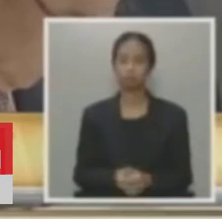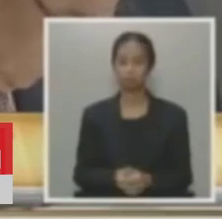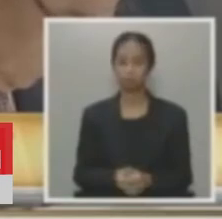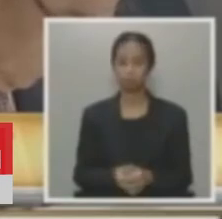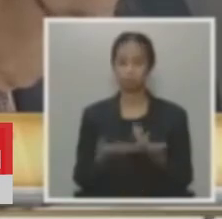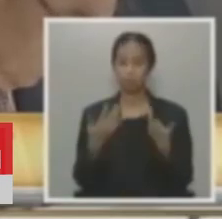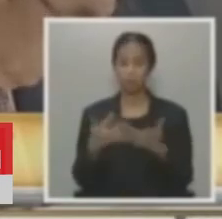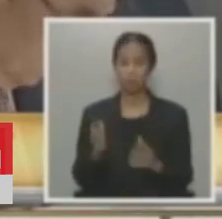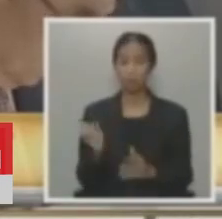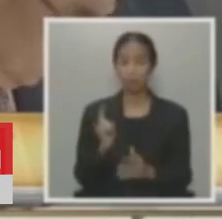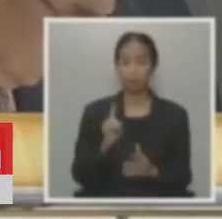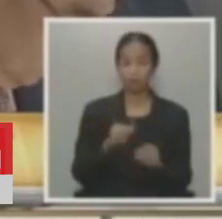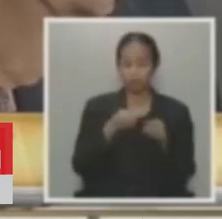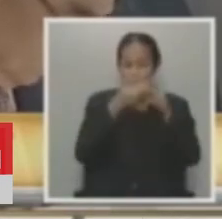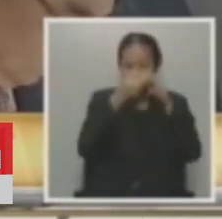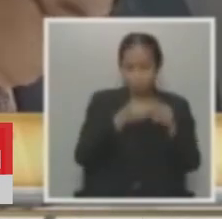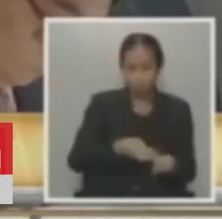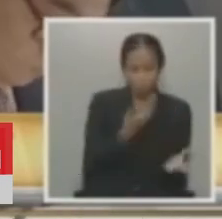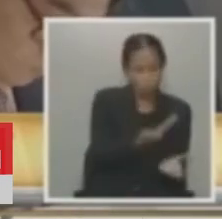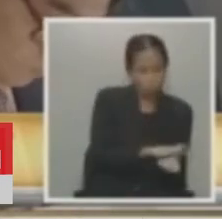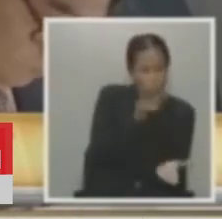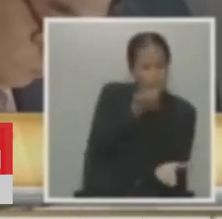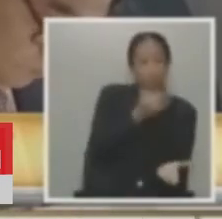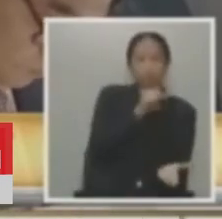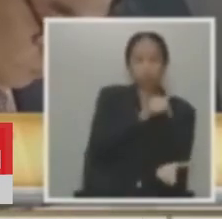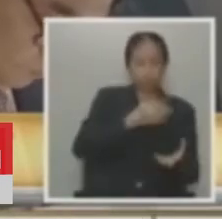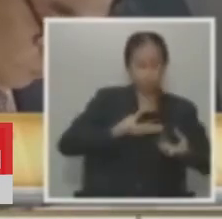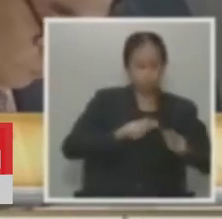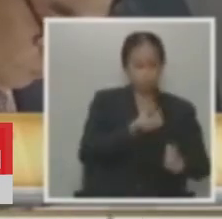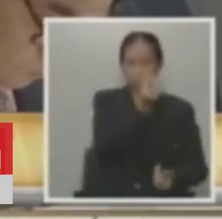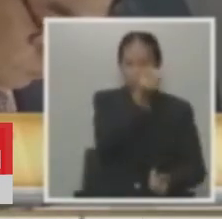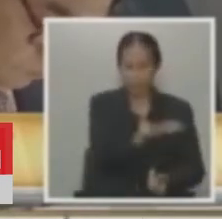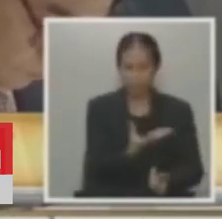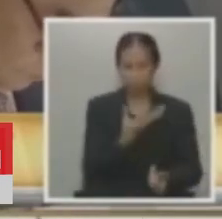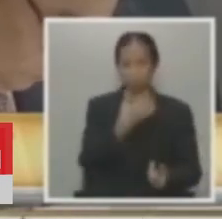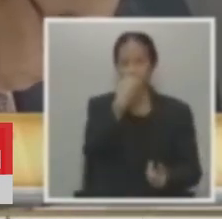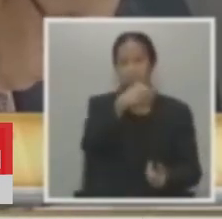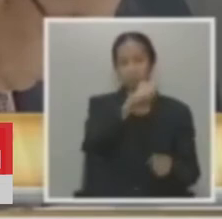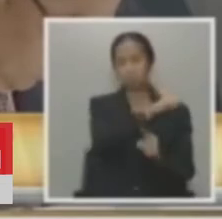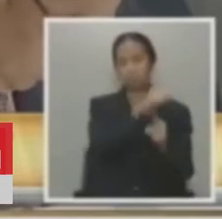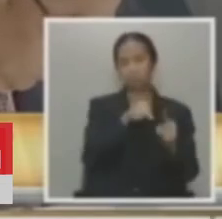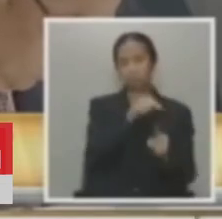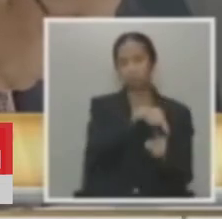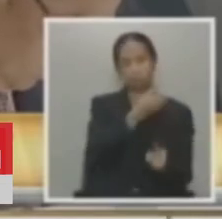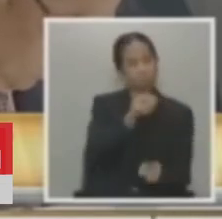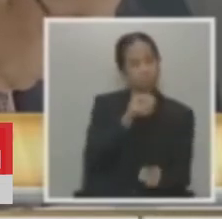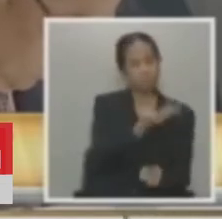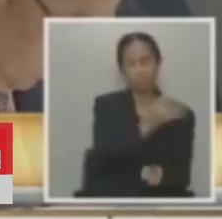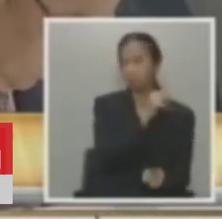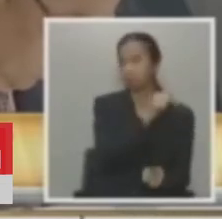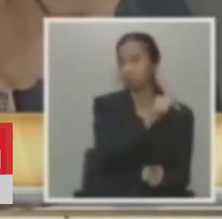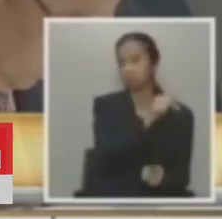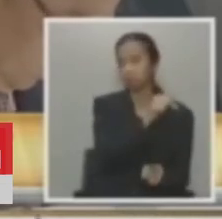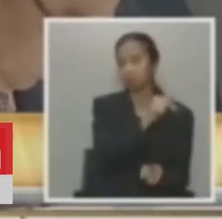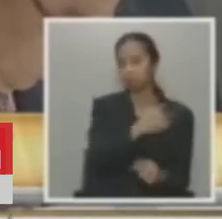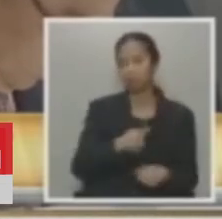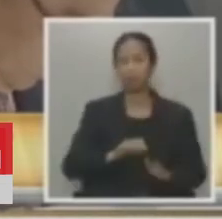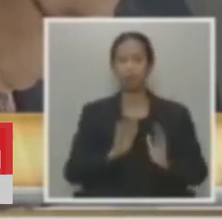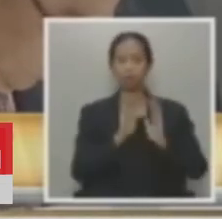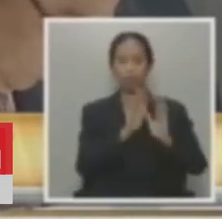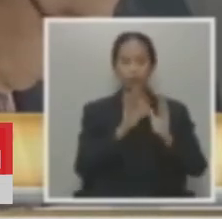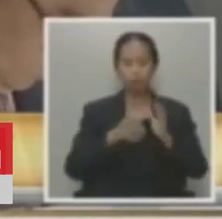กเศรษฐีแค่ 10% เท่านั้นอันนี้ฝากเลยนะครับฝากไปเลยไปคิดทบทวน